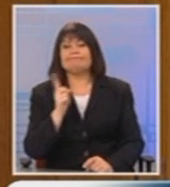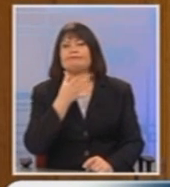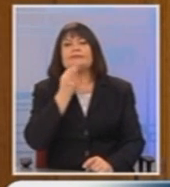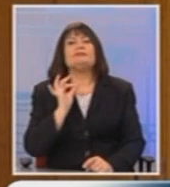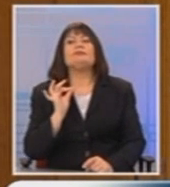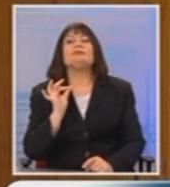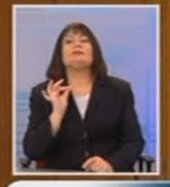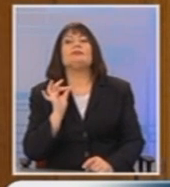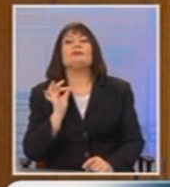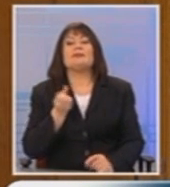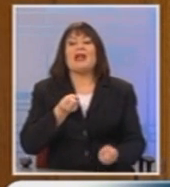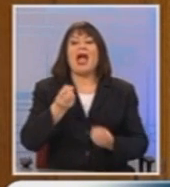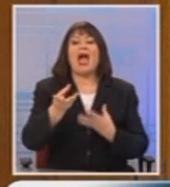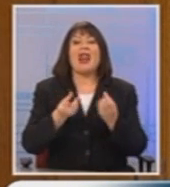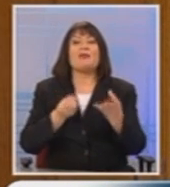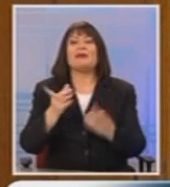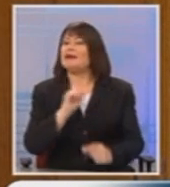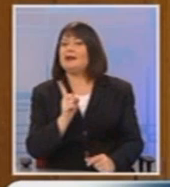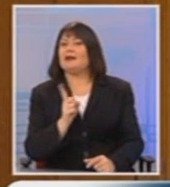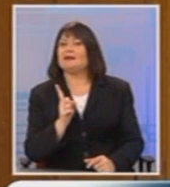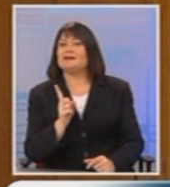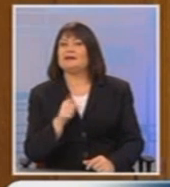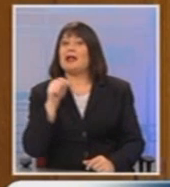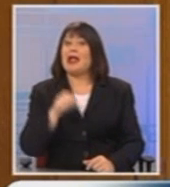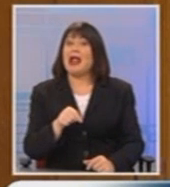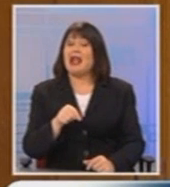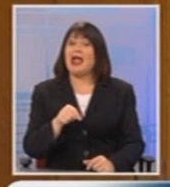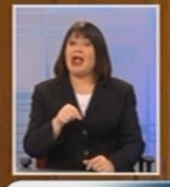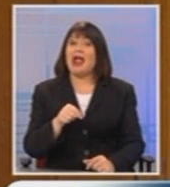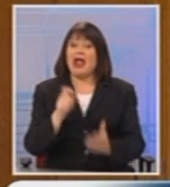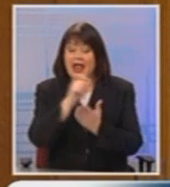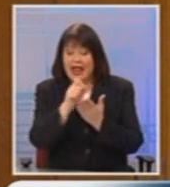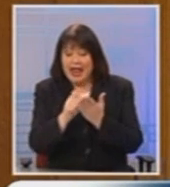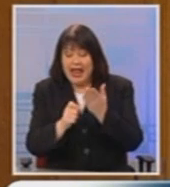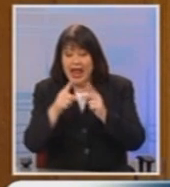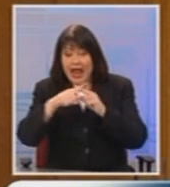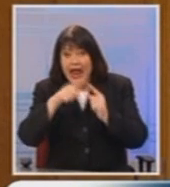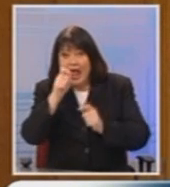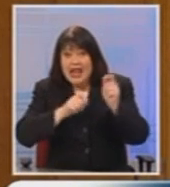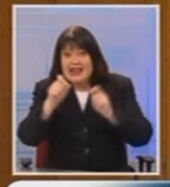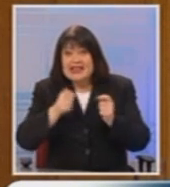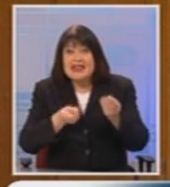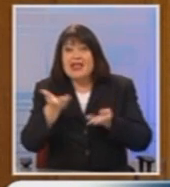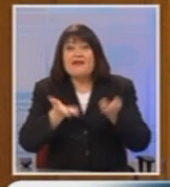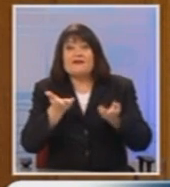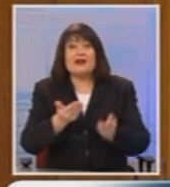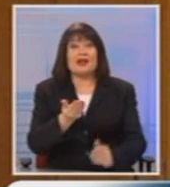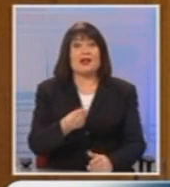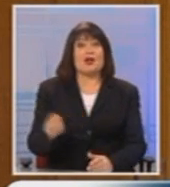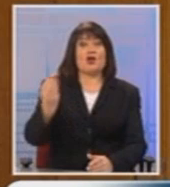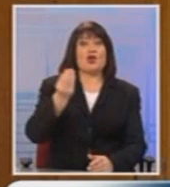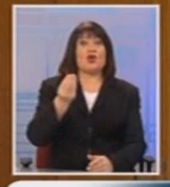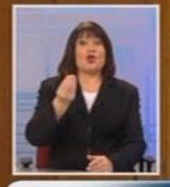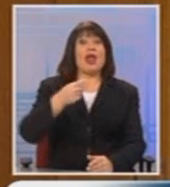μοιάζει με την αριθμητική, αλλά με την άλγεβρα και πιο πολύ με τα ανώτερα μαθηματικά, με την